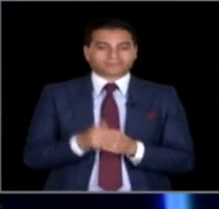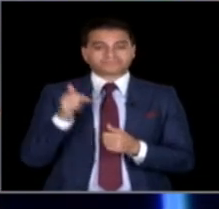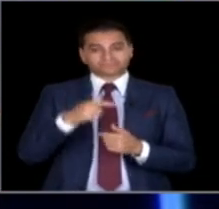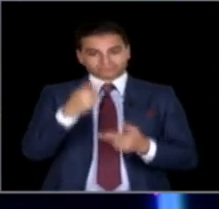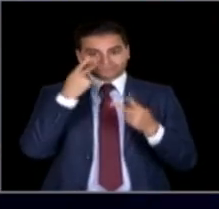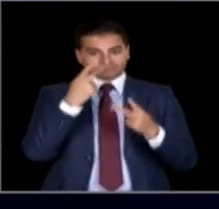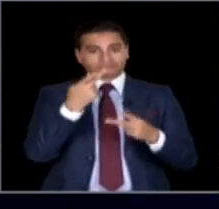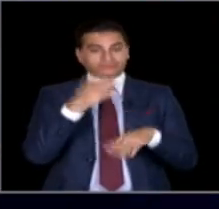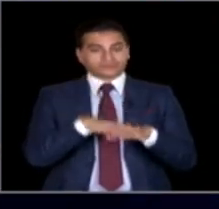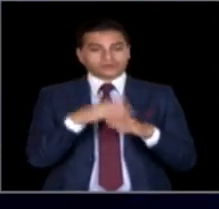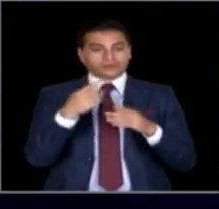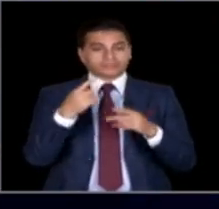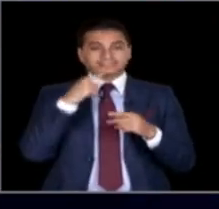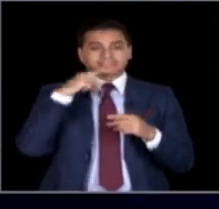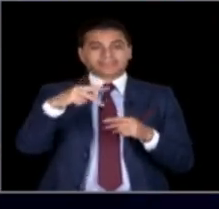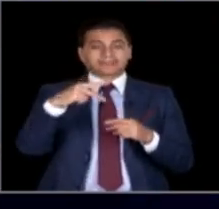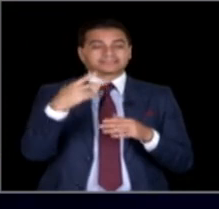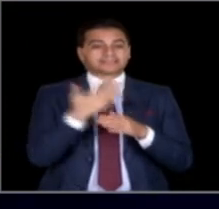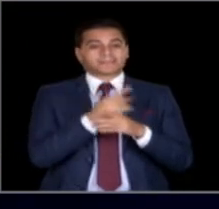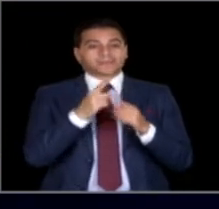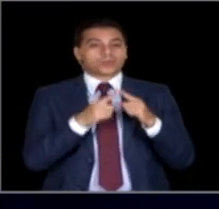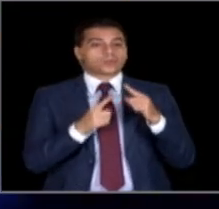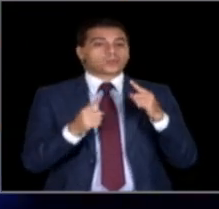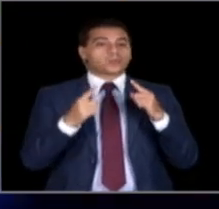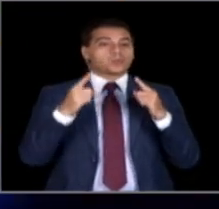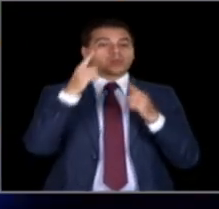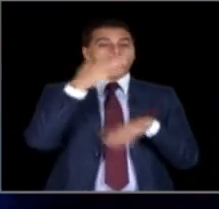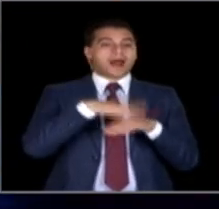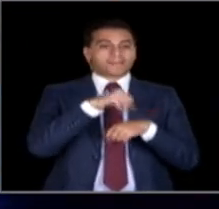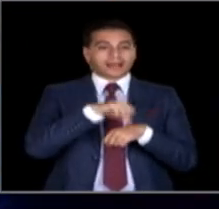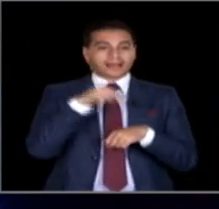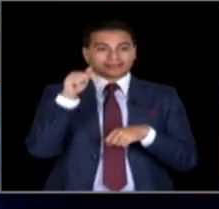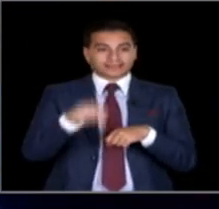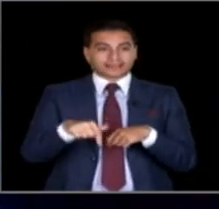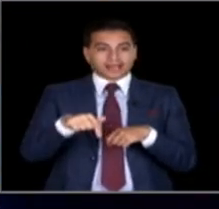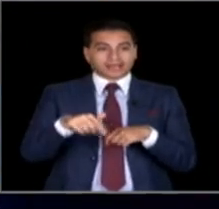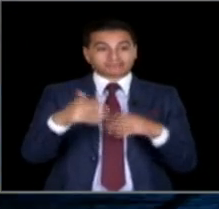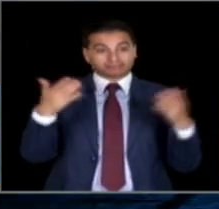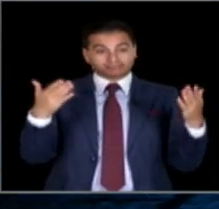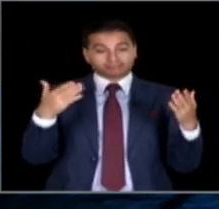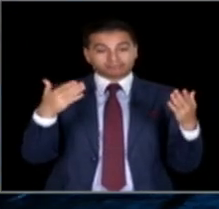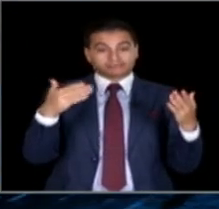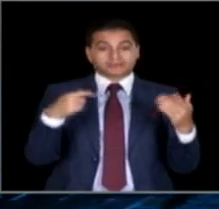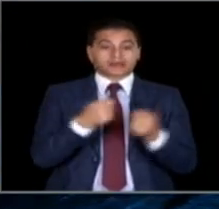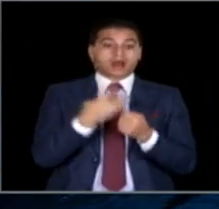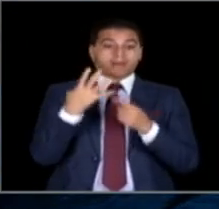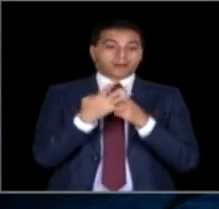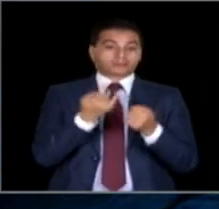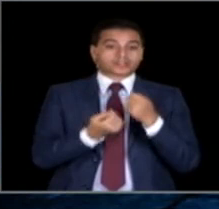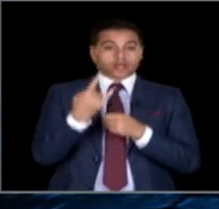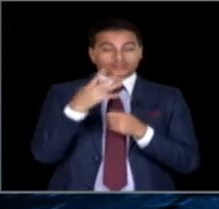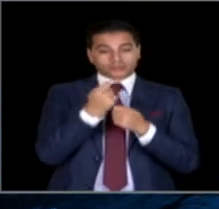متوقع ان يستغرق 8 سنوات للوصول للكوكب ده. اربع اختيارات بزائد 10 وناقص 5: